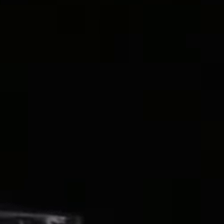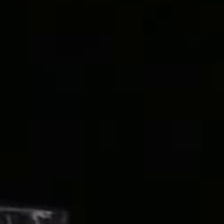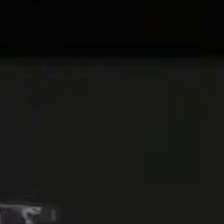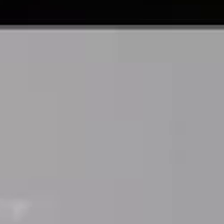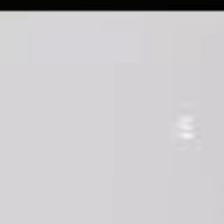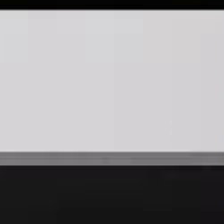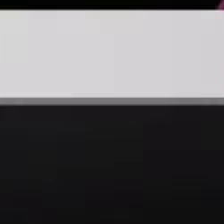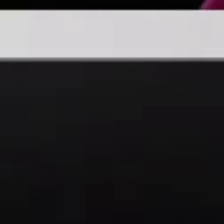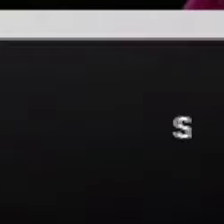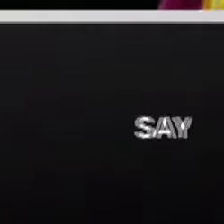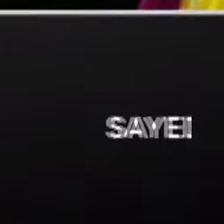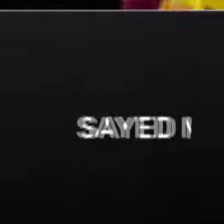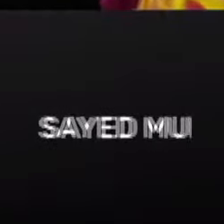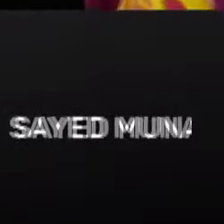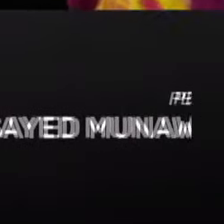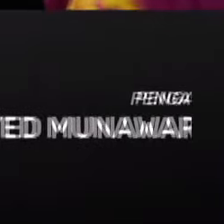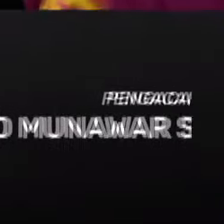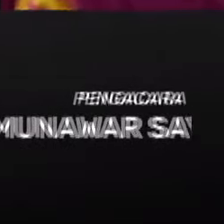gurunya